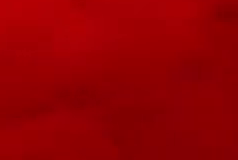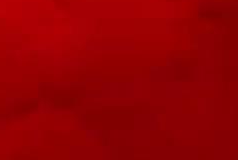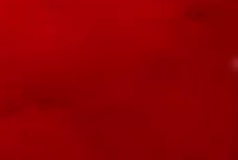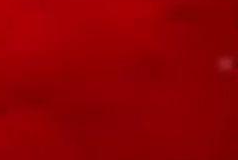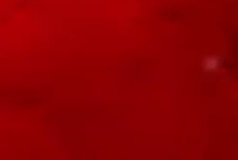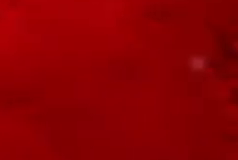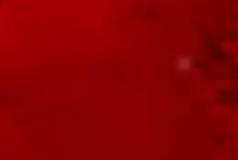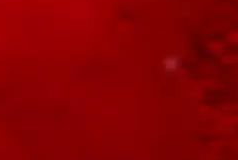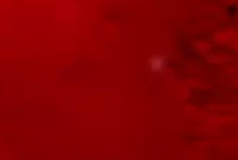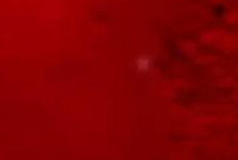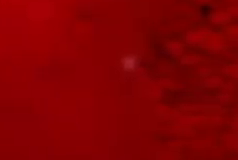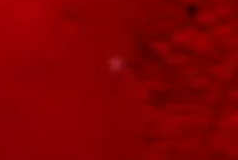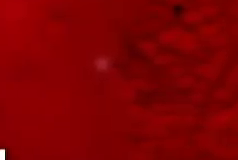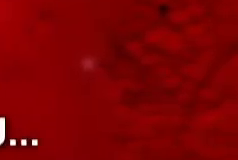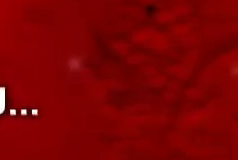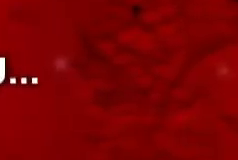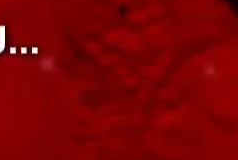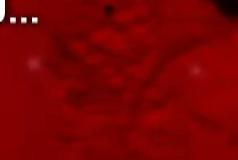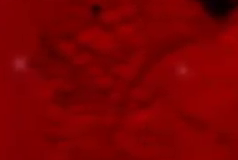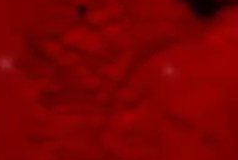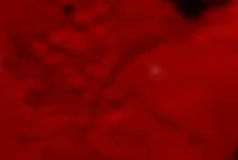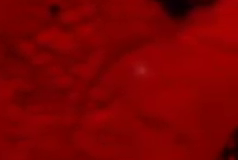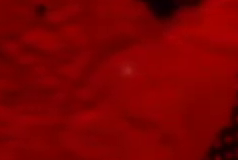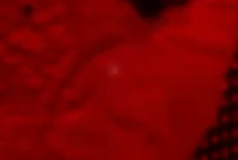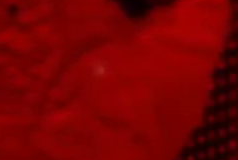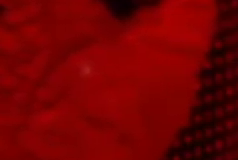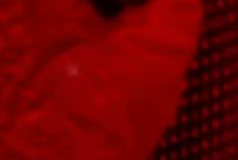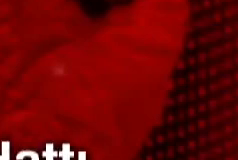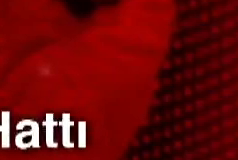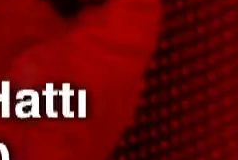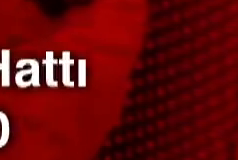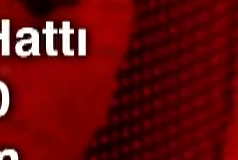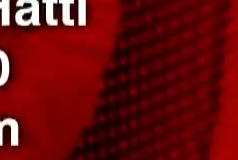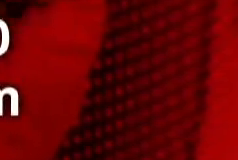her köşesi cennetin, ezilir